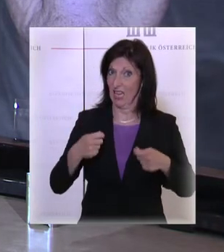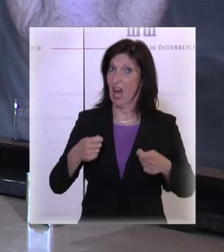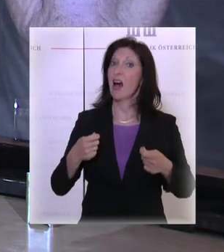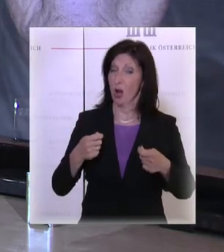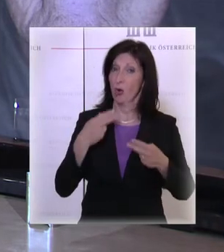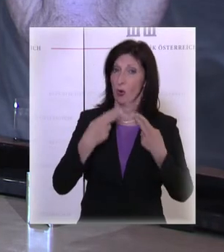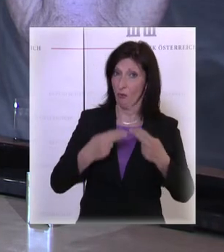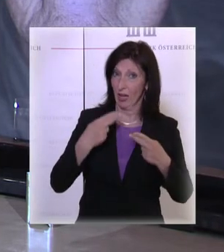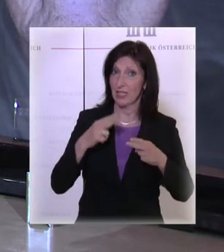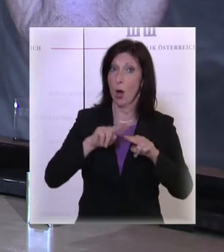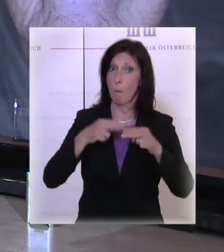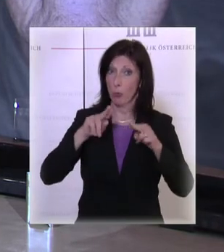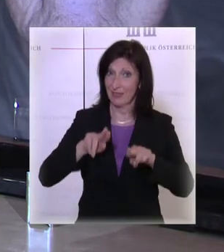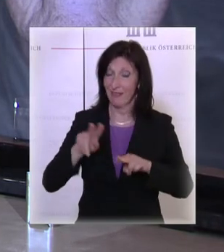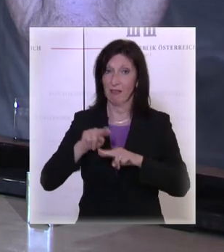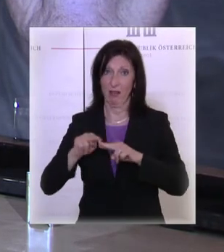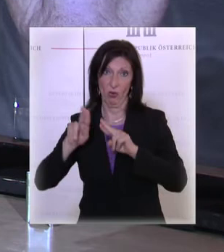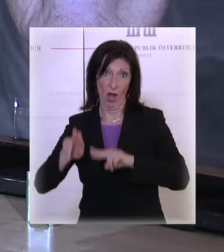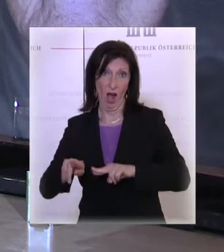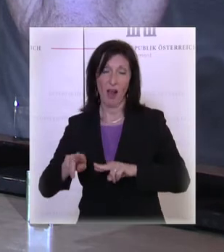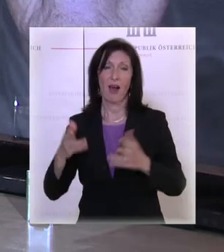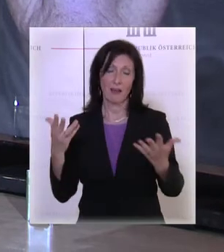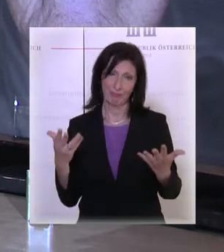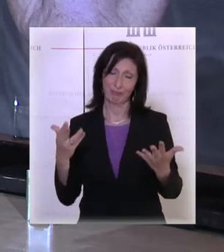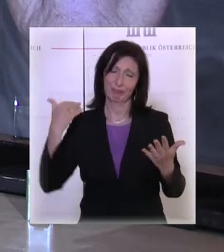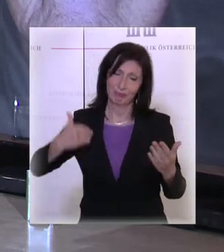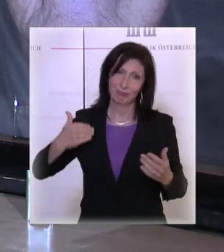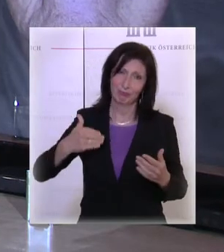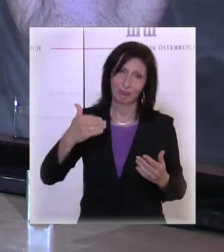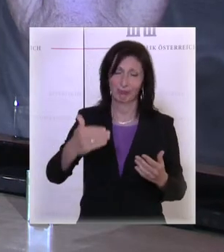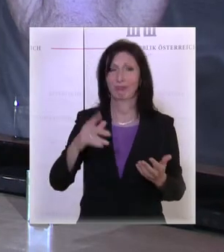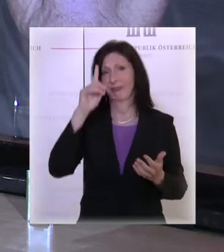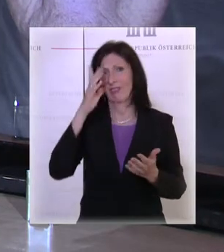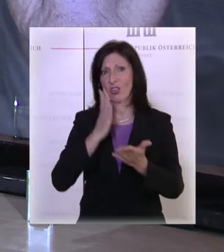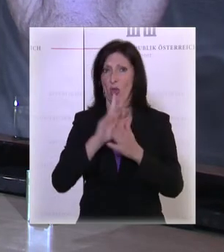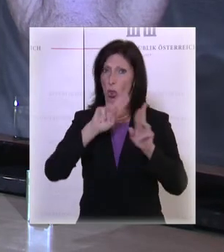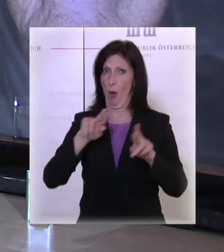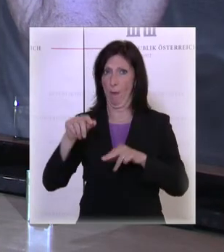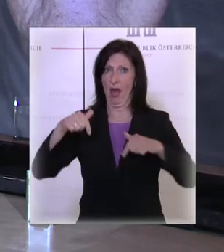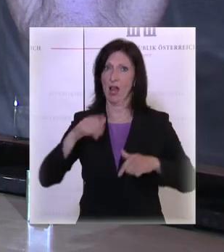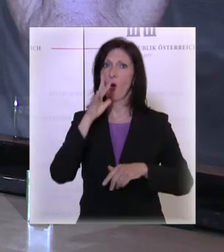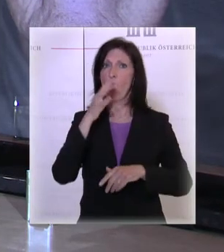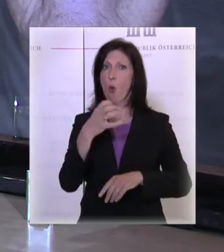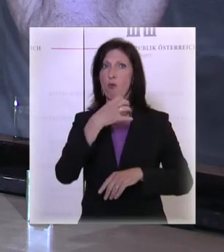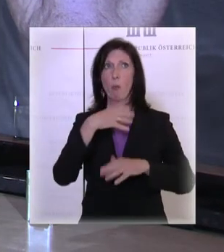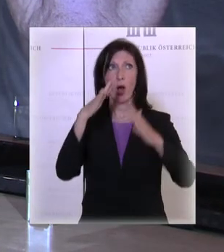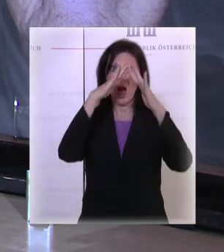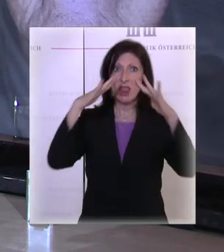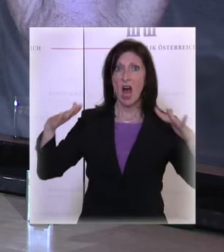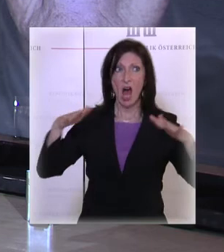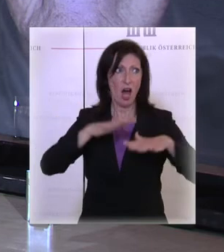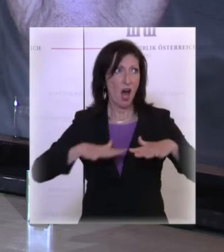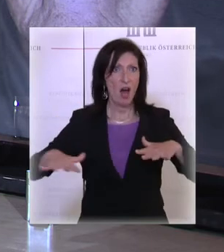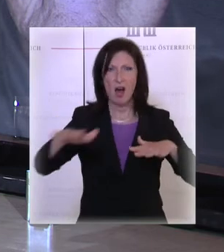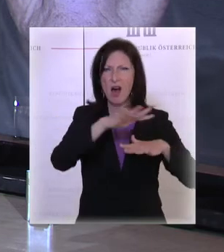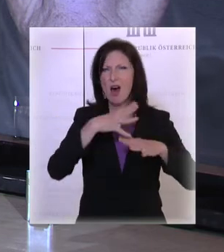und des Bundesrates. Es ist mittlerweile nichts Neues mehr. Üblicherweise sollte das Dachfoyer der Hofburg gefüllt sein mit vielen, vielen Menschen,